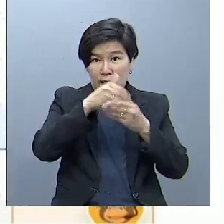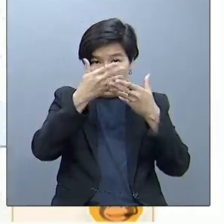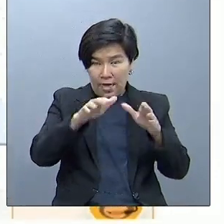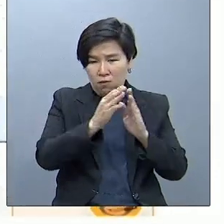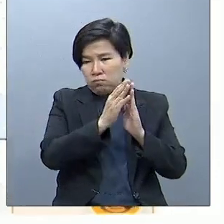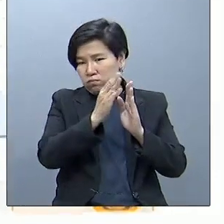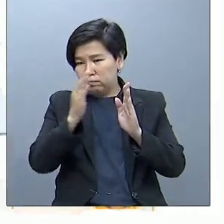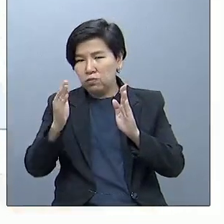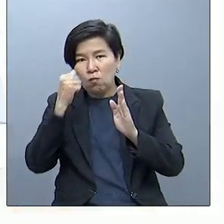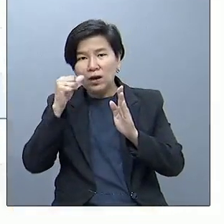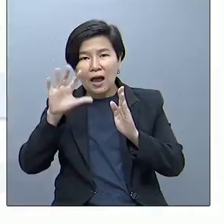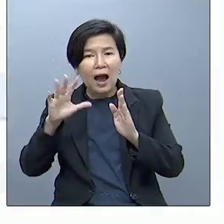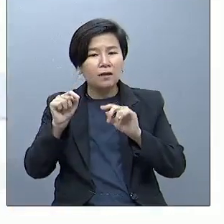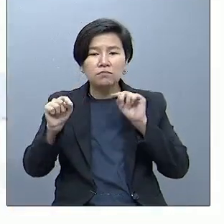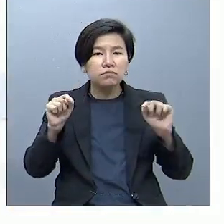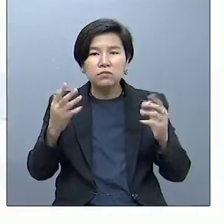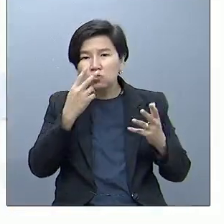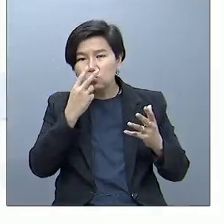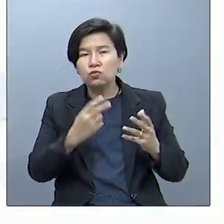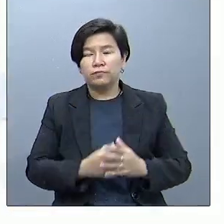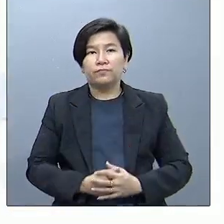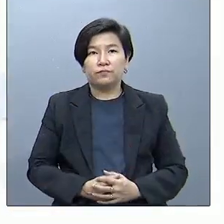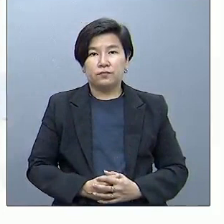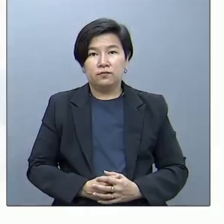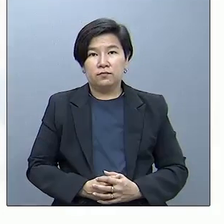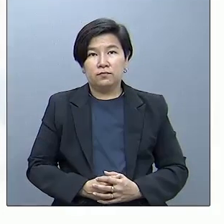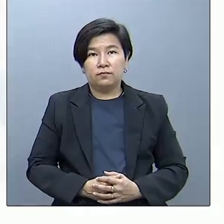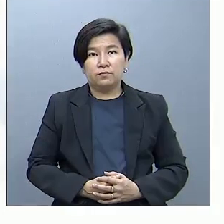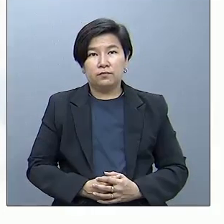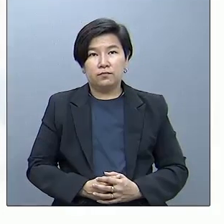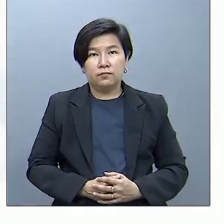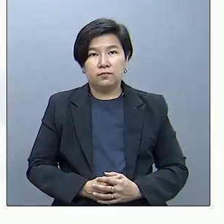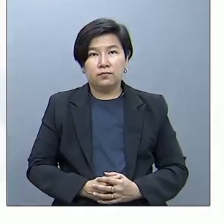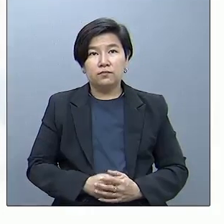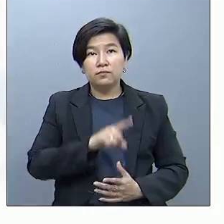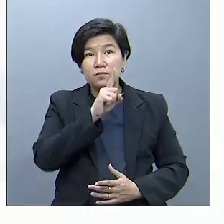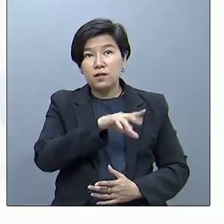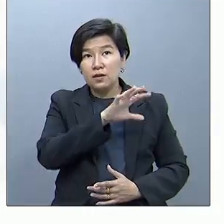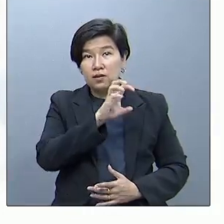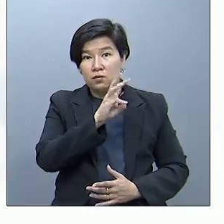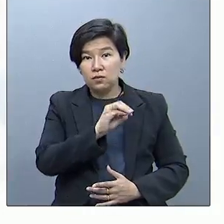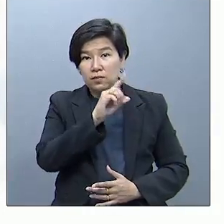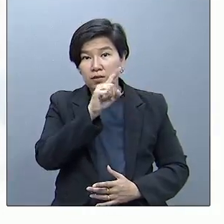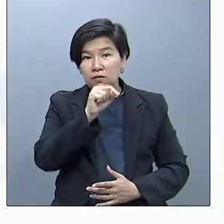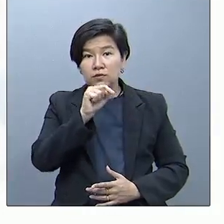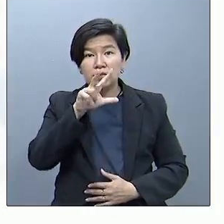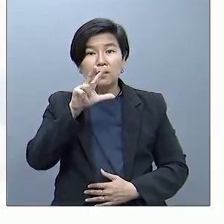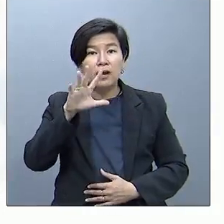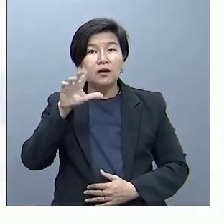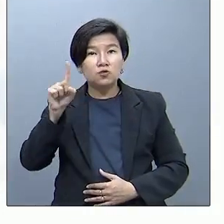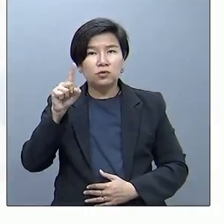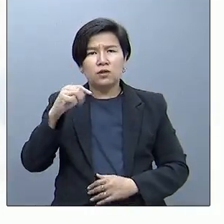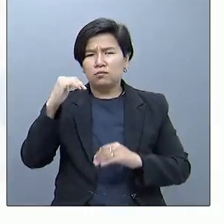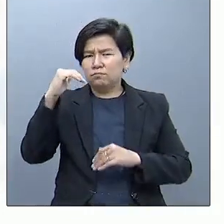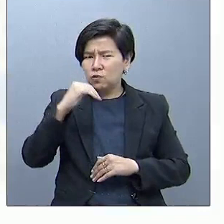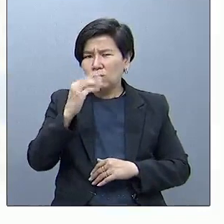ลดลงตลอดวันที่ 12 ก่อนการเลือกตั้งก็อยู่ที่ 1561.35 จุมันก็ปรับตัวลดลงมานิด